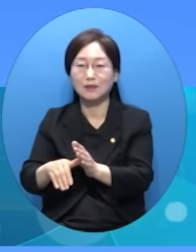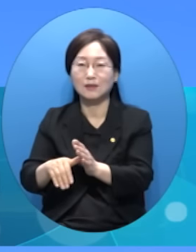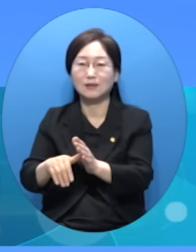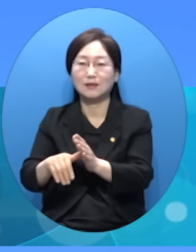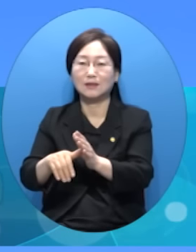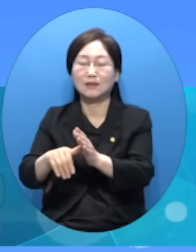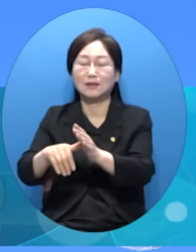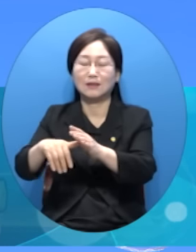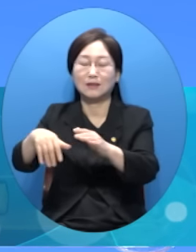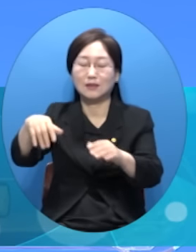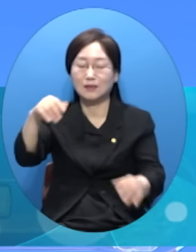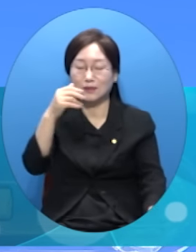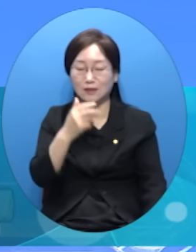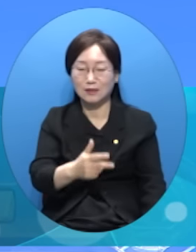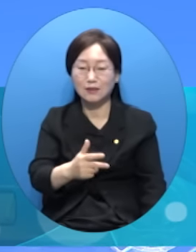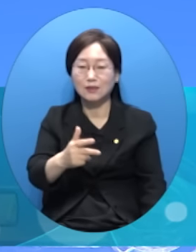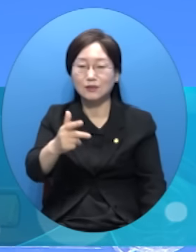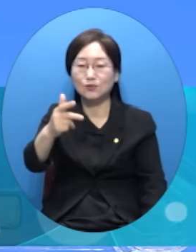순간마다